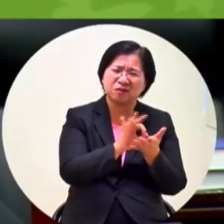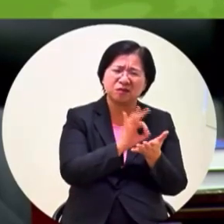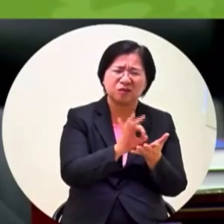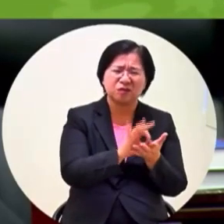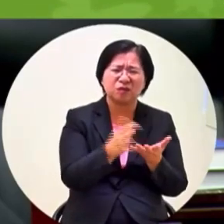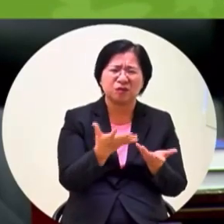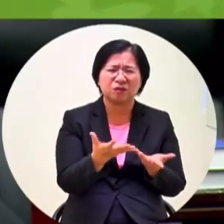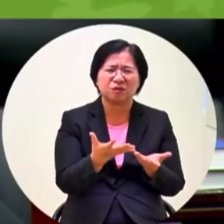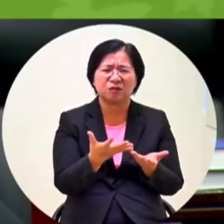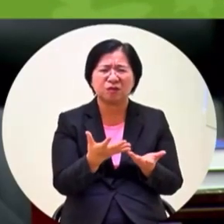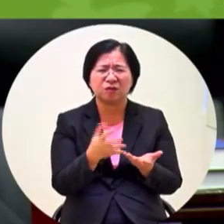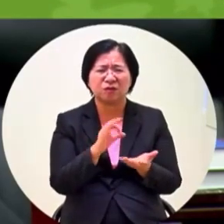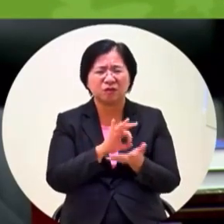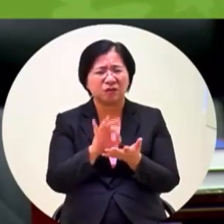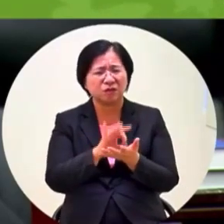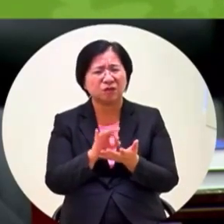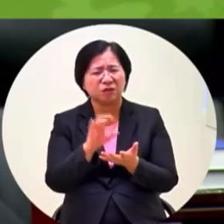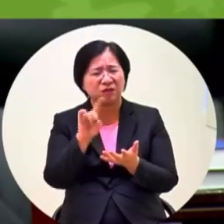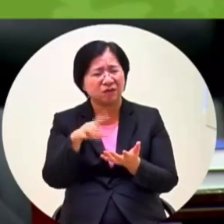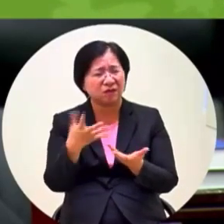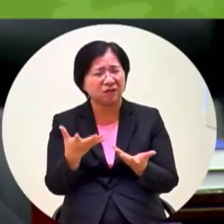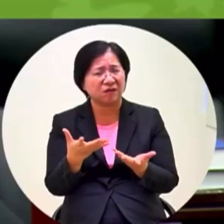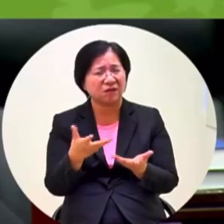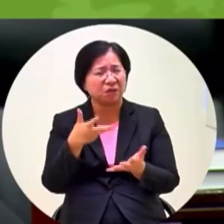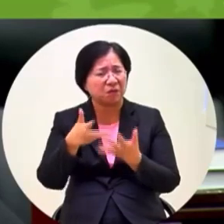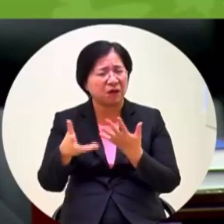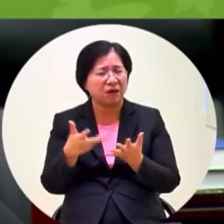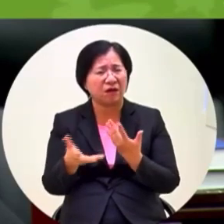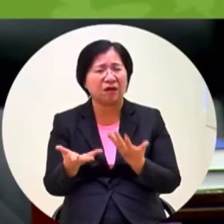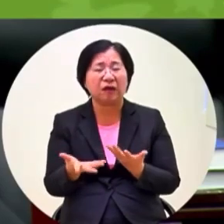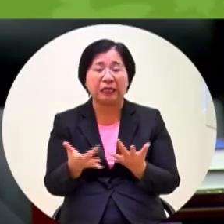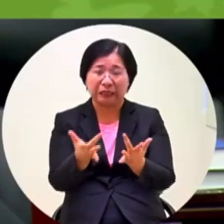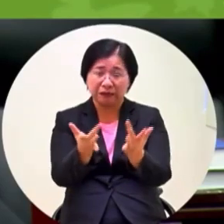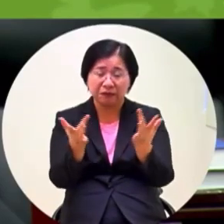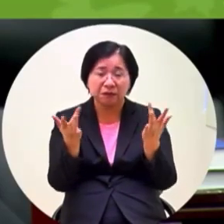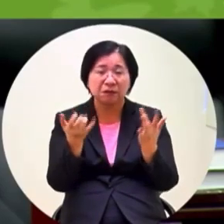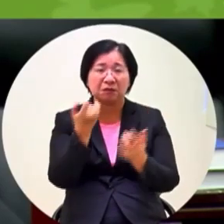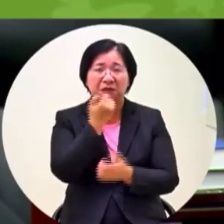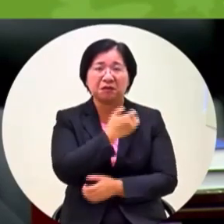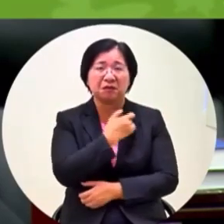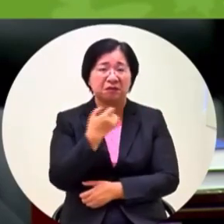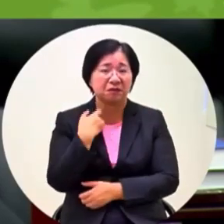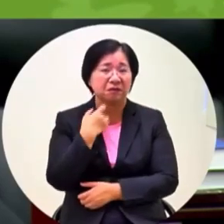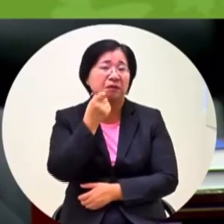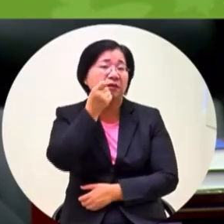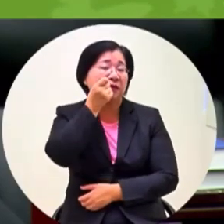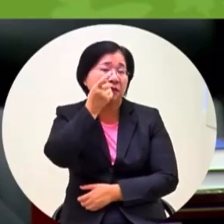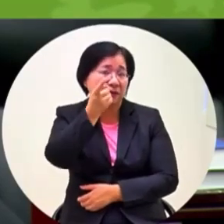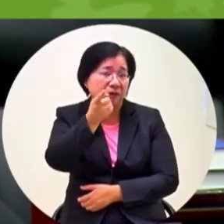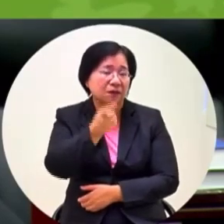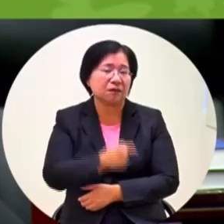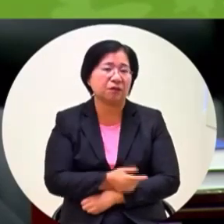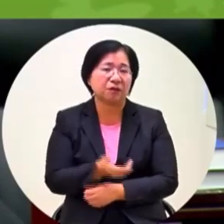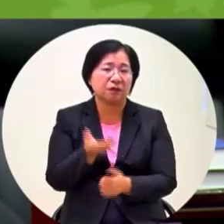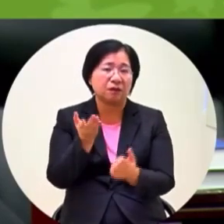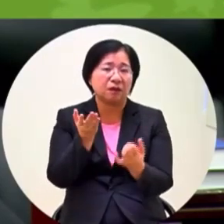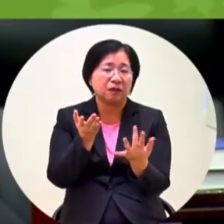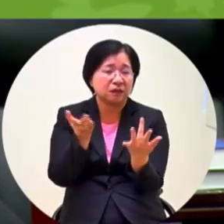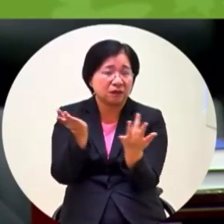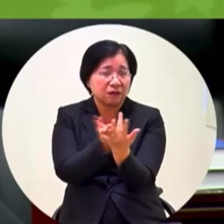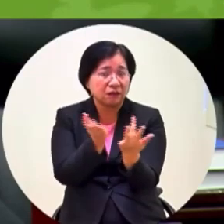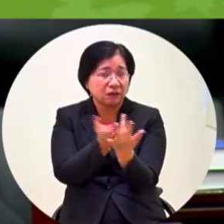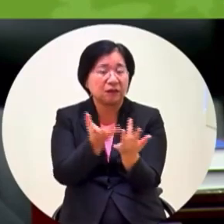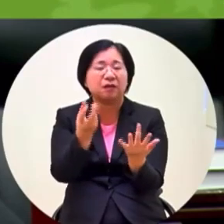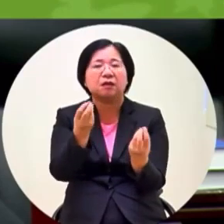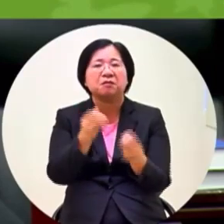毋是无地开？伊迄个草啊，有可能一个月若无刮，就发酵到将